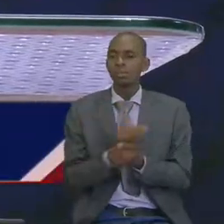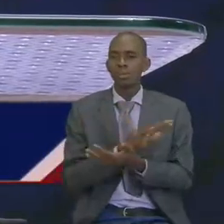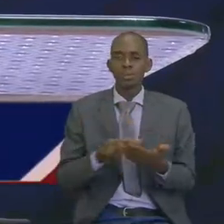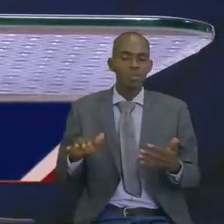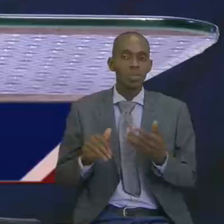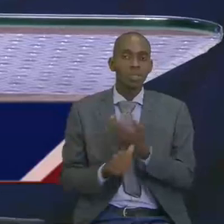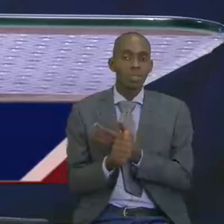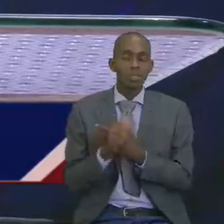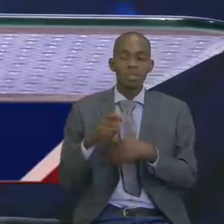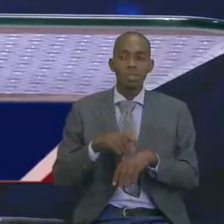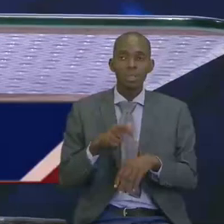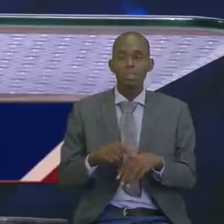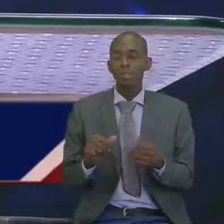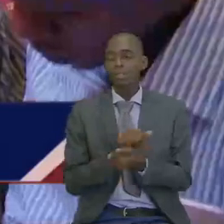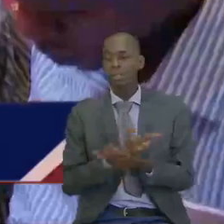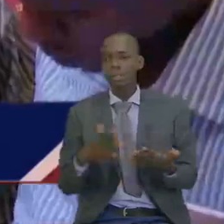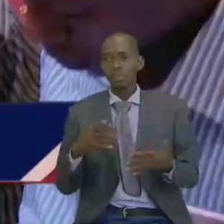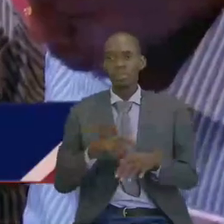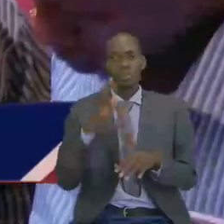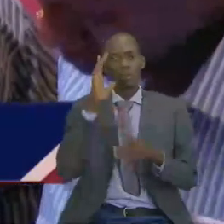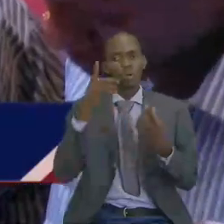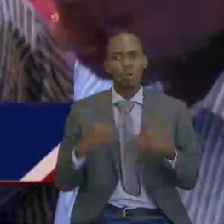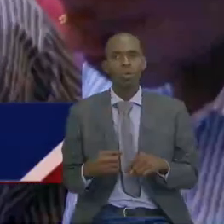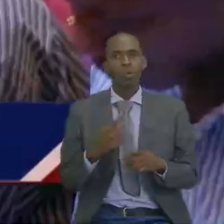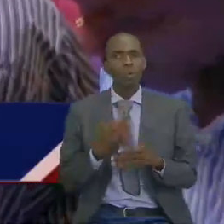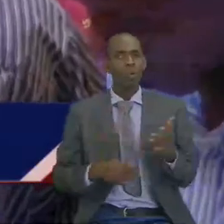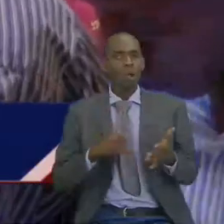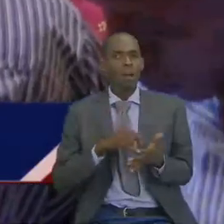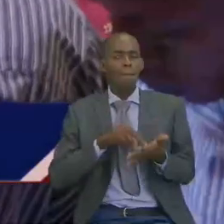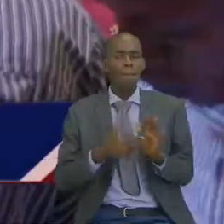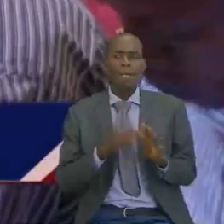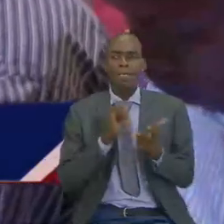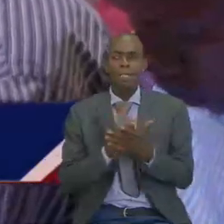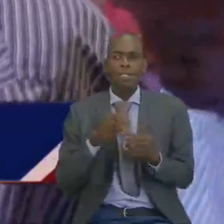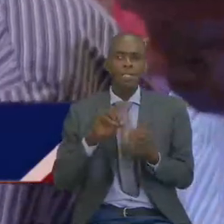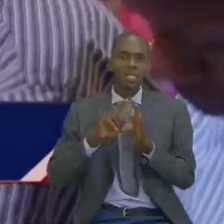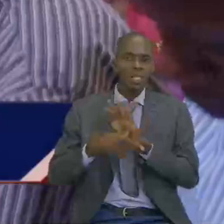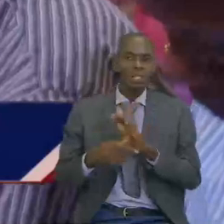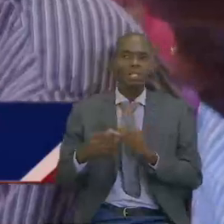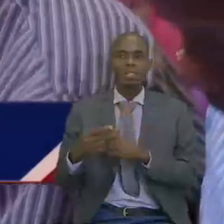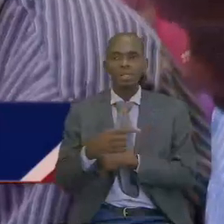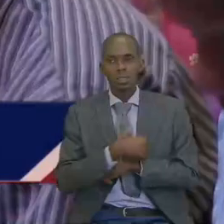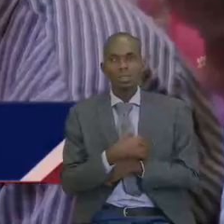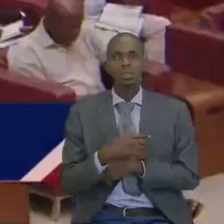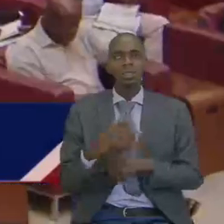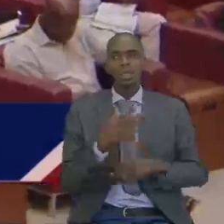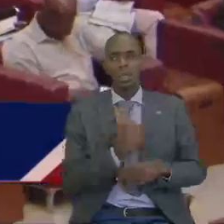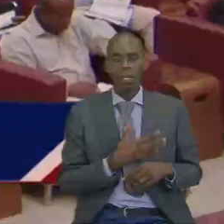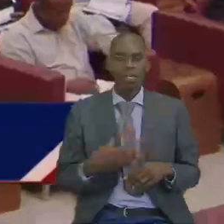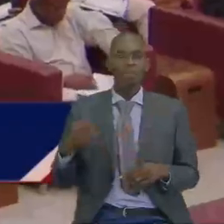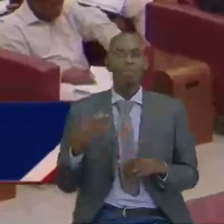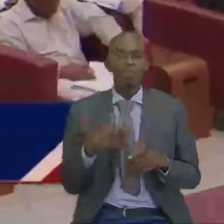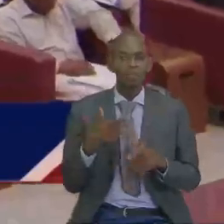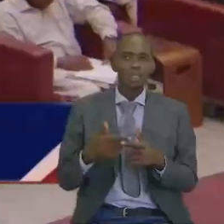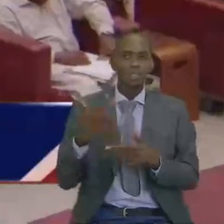Oh. 2 Timothée 3, verset 1. Sache que dans les derniers jours, il y aura des temps difficiles. Génération,